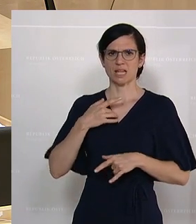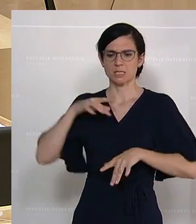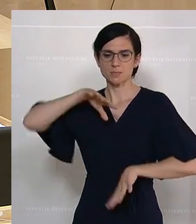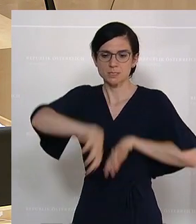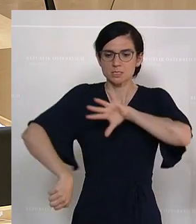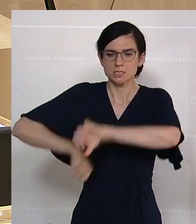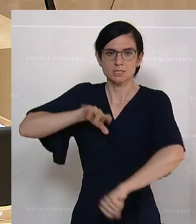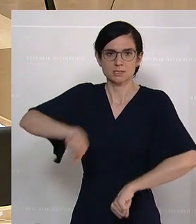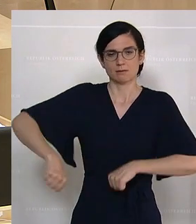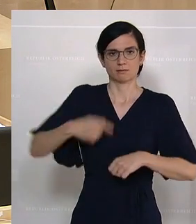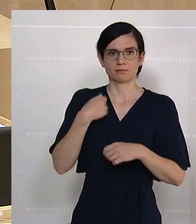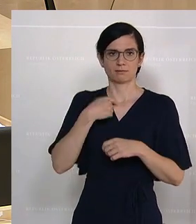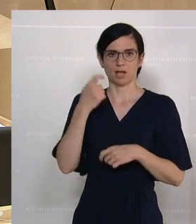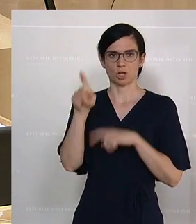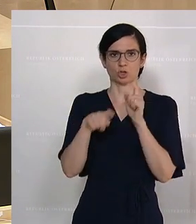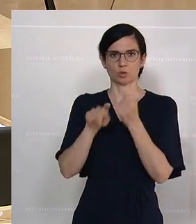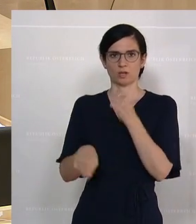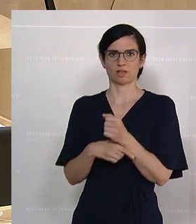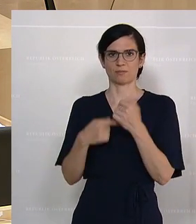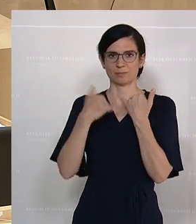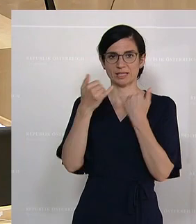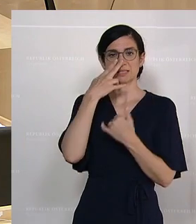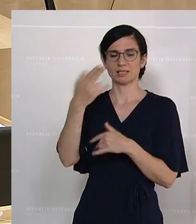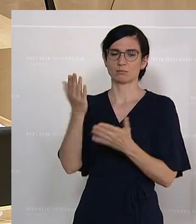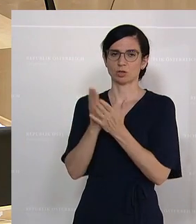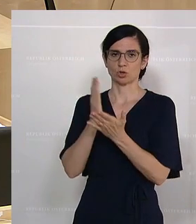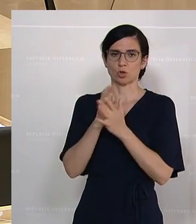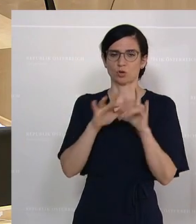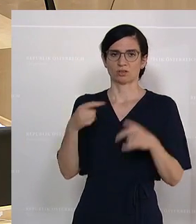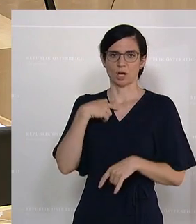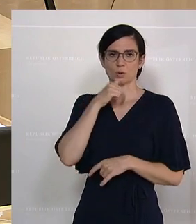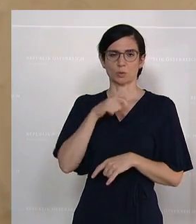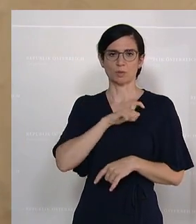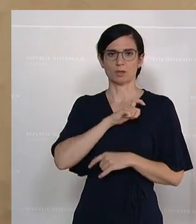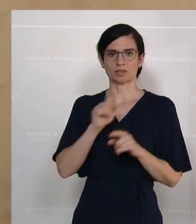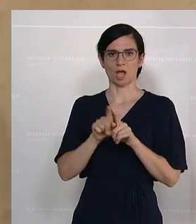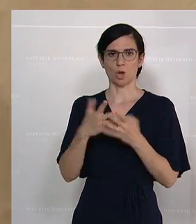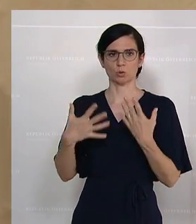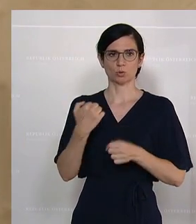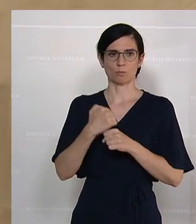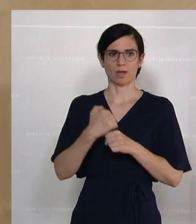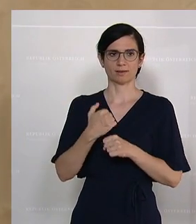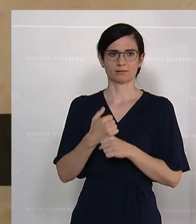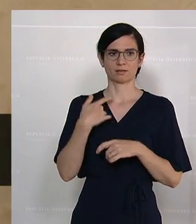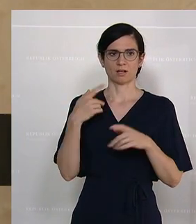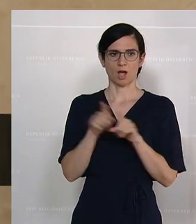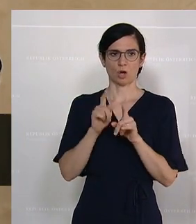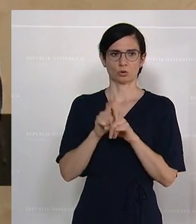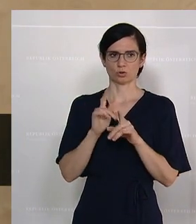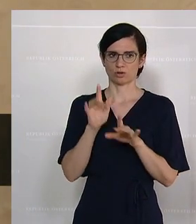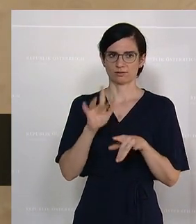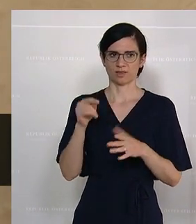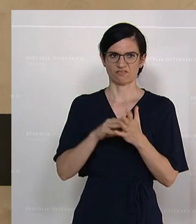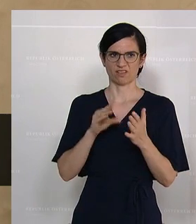stellt sich heraus dass es auch die grünen machen sitzt auf der andererseits vom staat von sascha komplett voll mit dem geld des steuerzahlers und